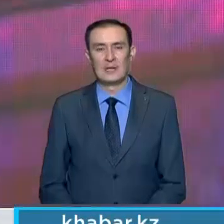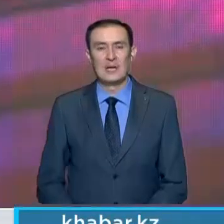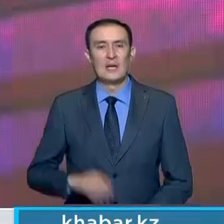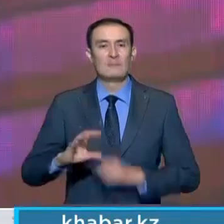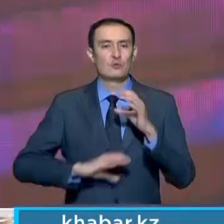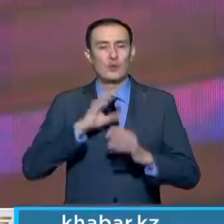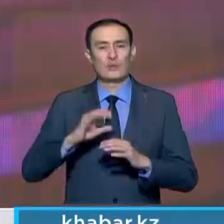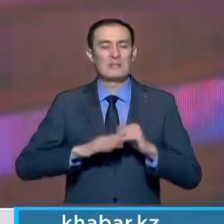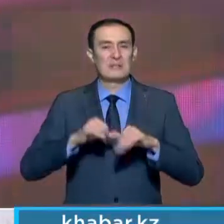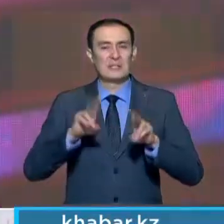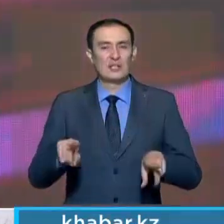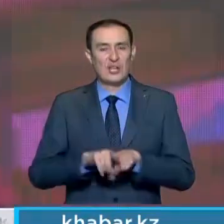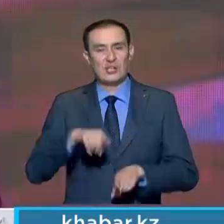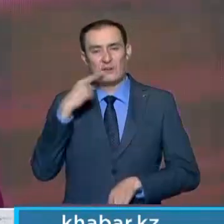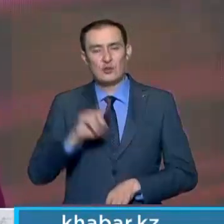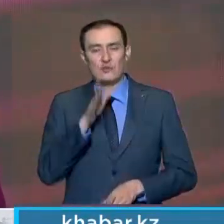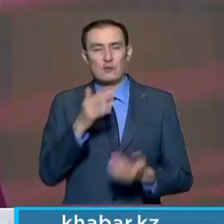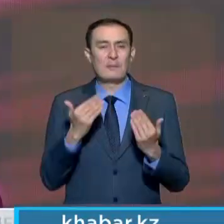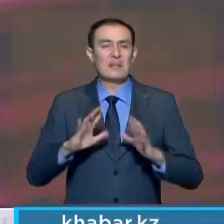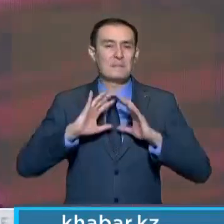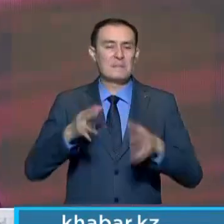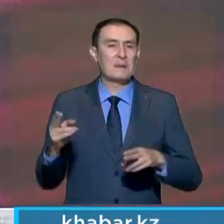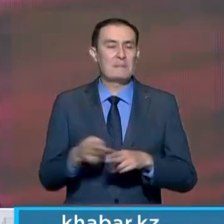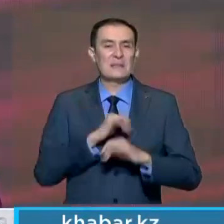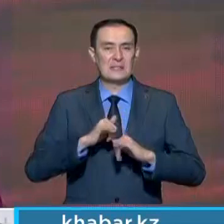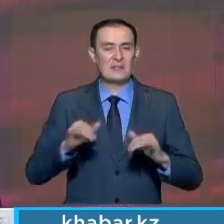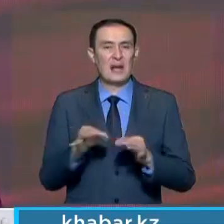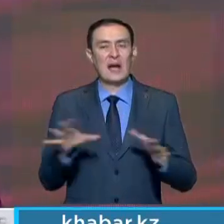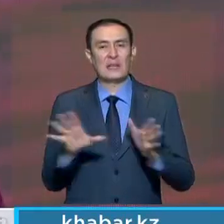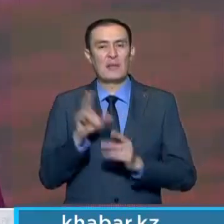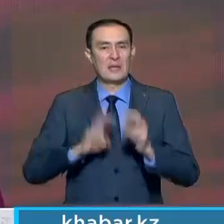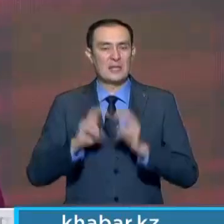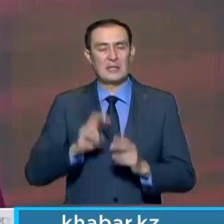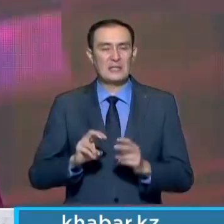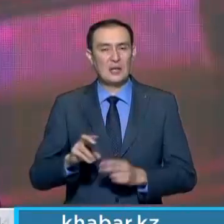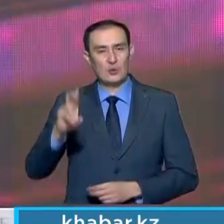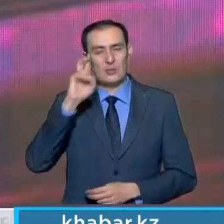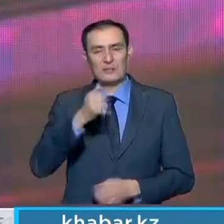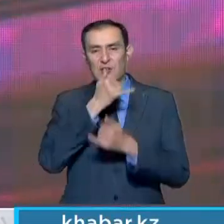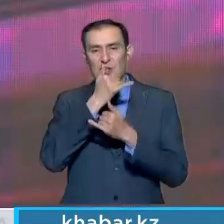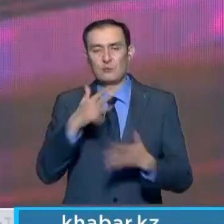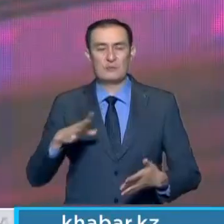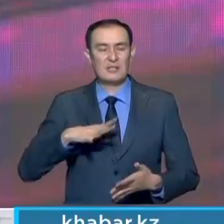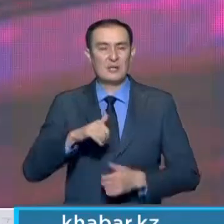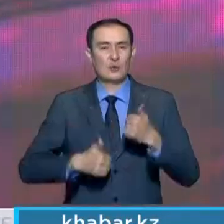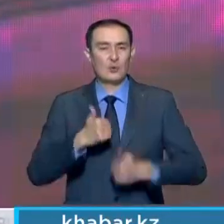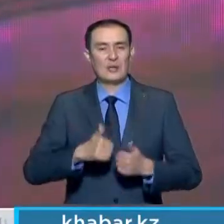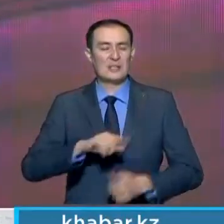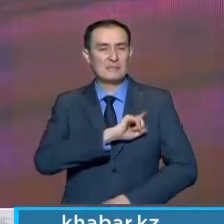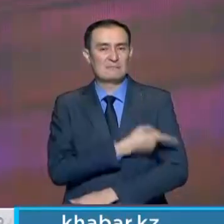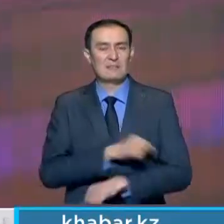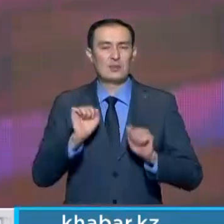международные эксперты также считают что в современном мире без развития атомной энергетики ни одна страна не сможет быть конкурентно